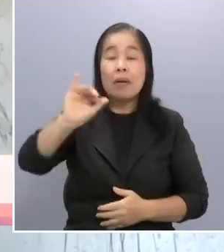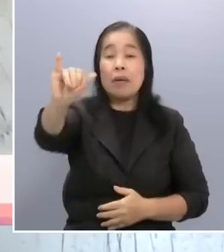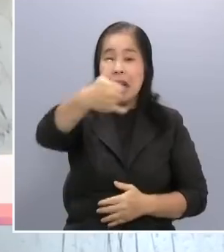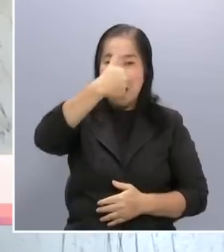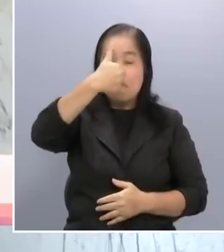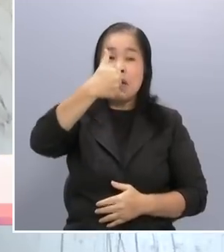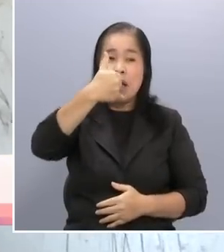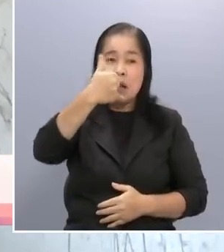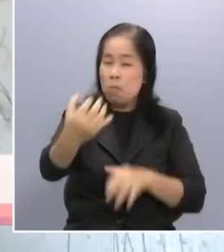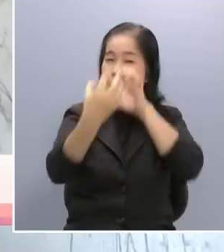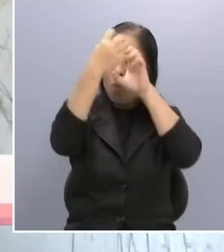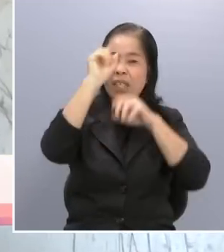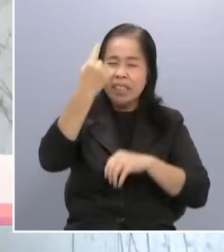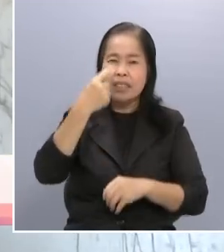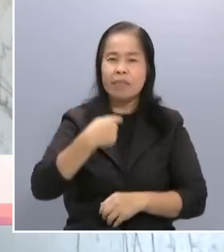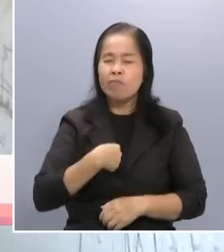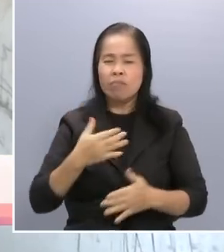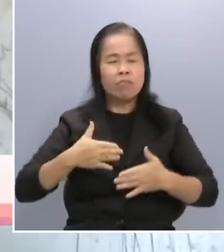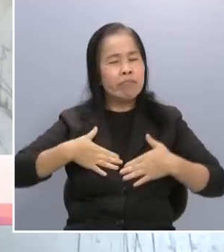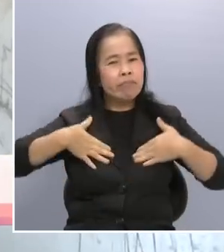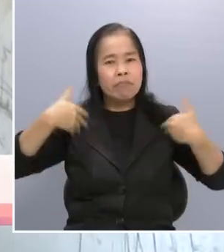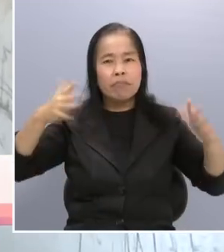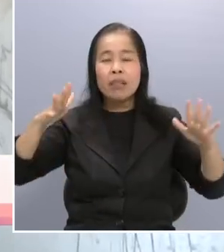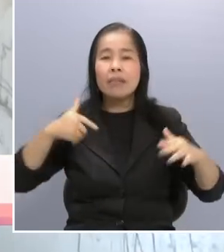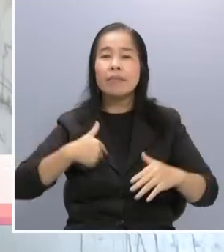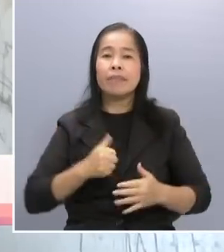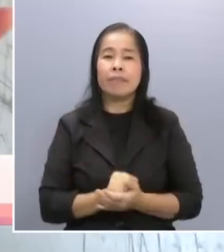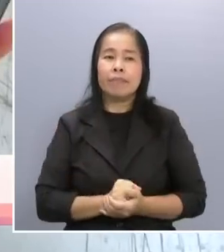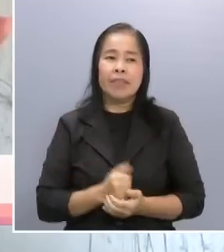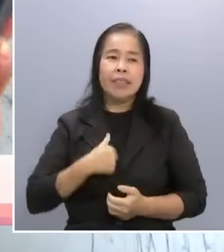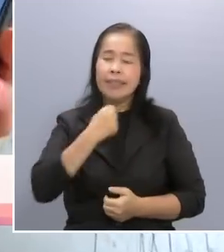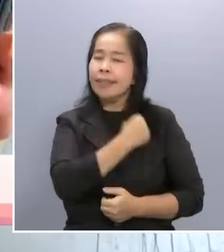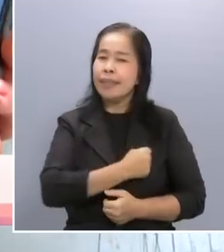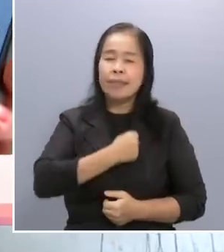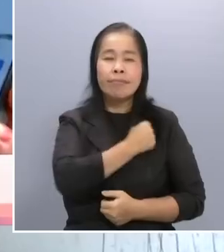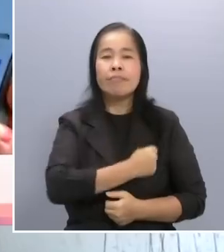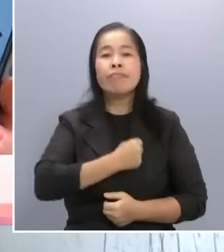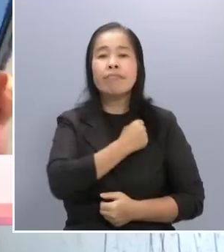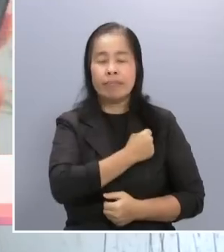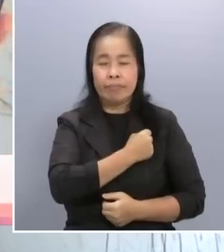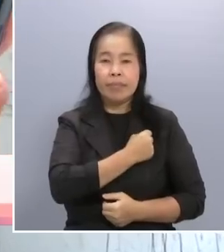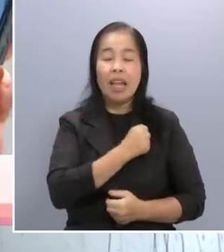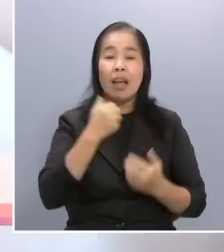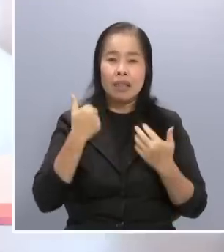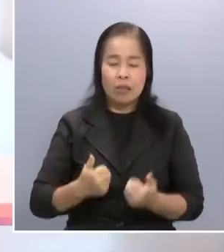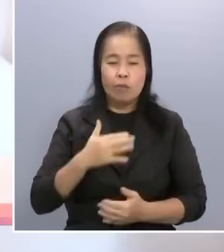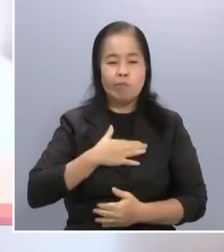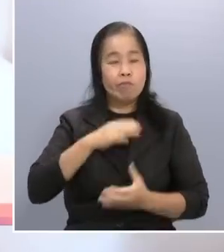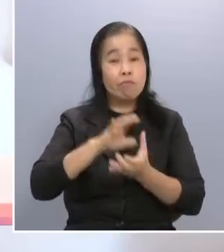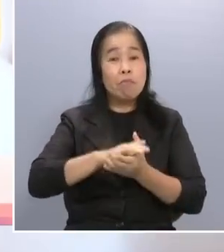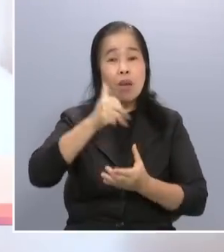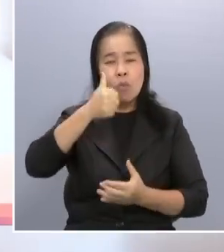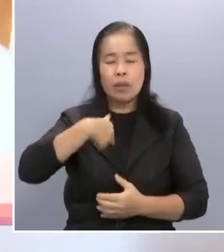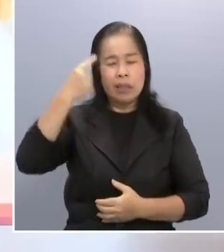มานะฮะตึงใส่บรรยากาศในบ้านไม่มีความสุขเหมือนเดิมเธอเสียใจฮะคุณผู้ชมครับซึ่งตอนนี้คุณแหวนบอกว่าเธอเนี่ยเครียดม